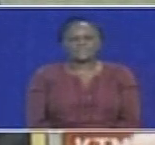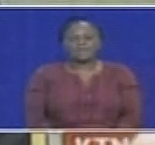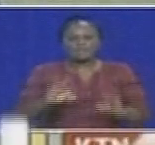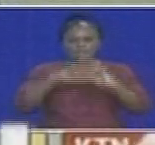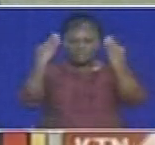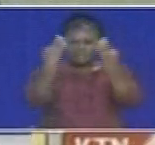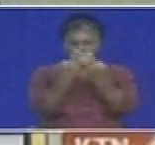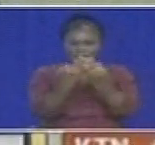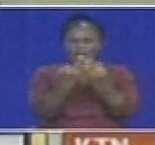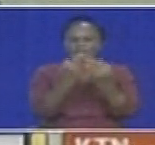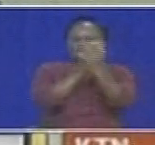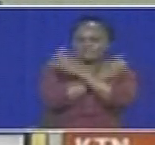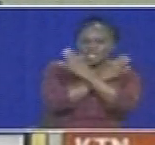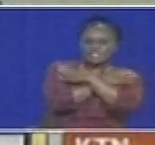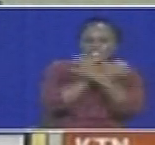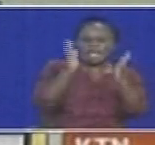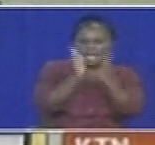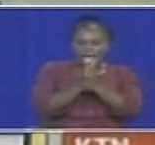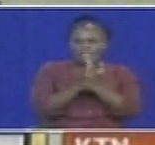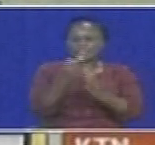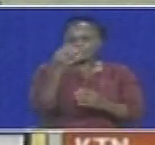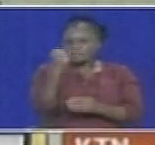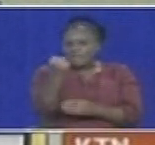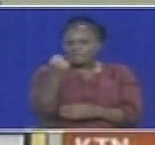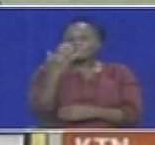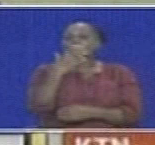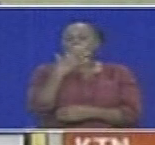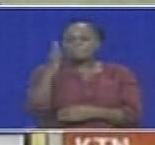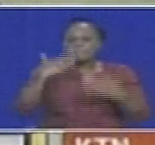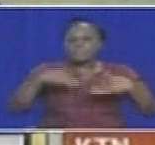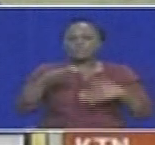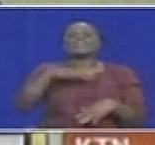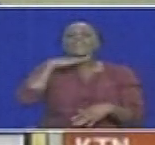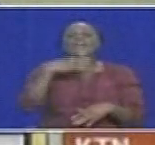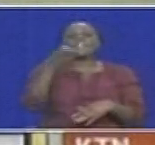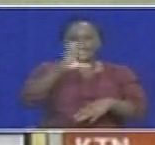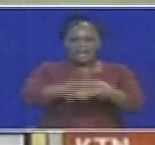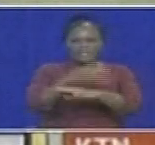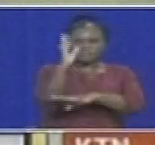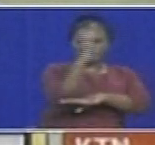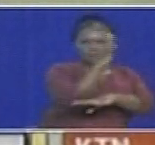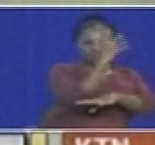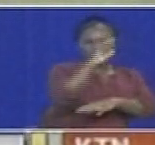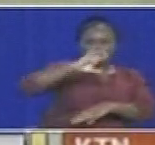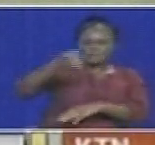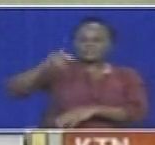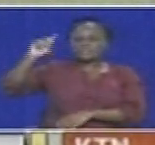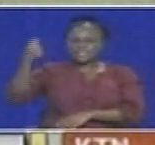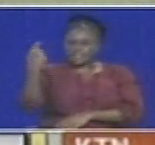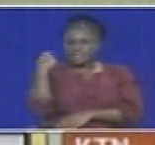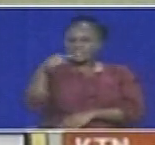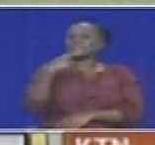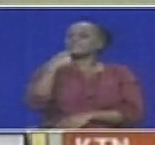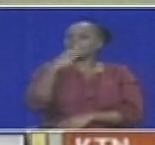Familia, jamaa na marafiki wa watu watano ambao walipatikana wameuawa katika msitu wa Mlima Kenya hapo jana, sasa